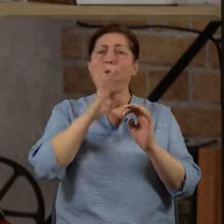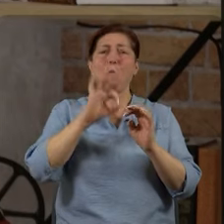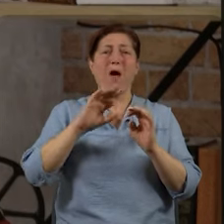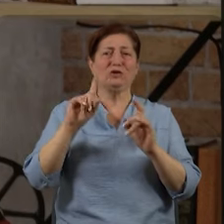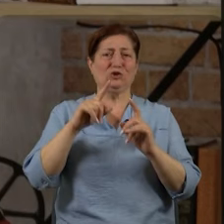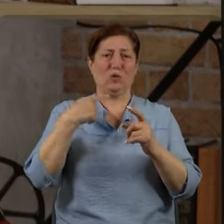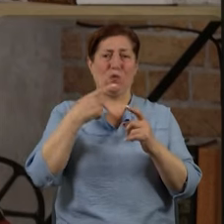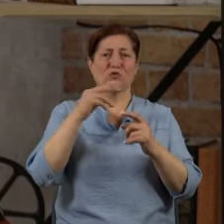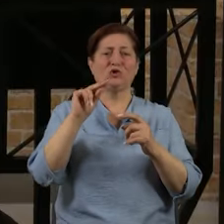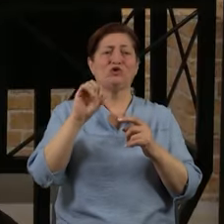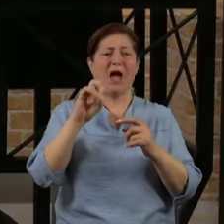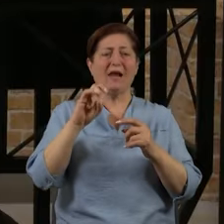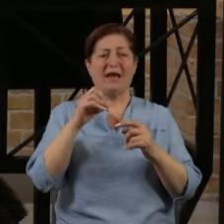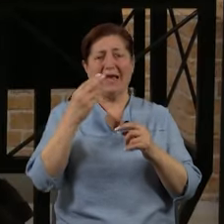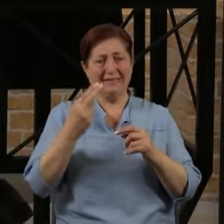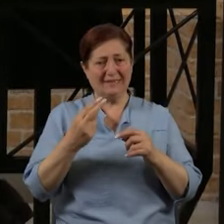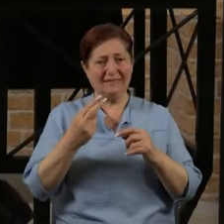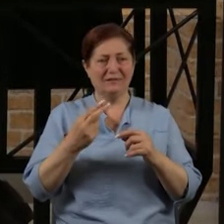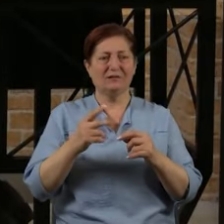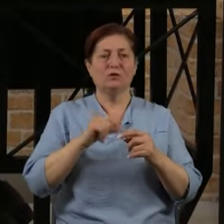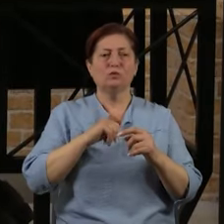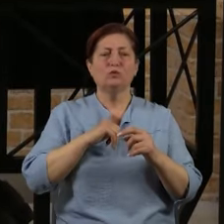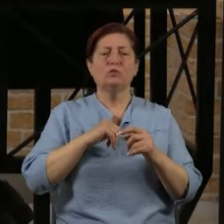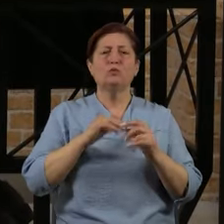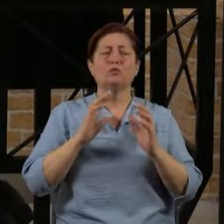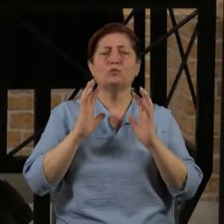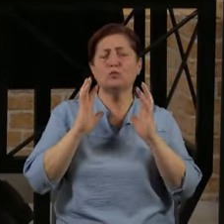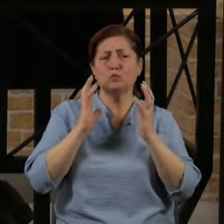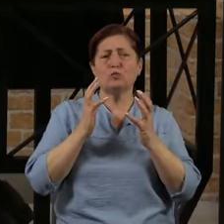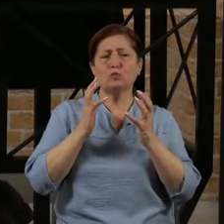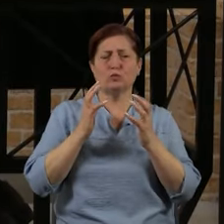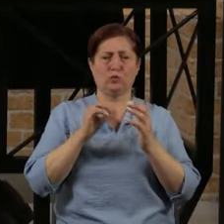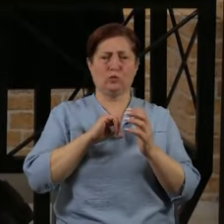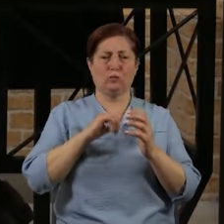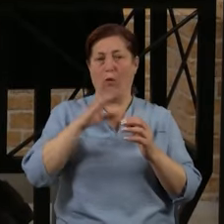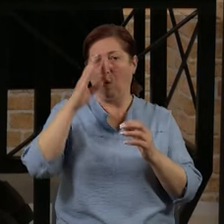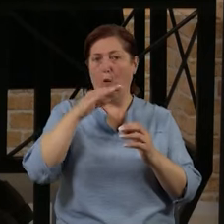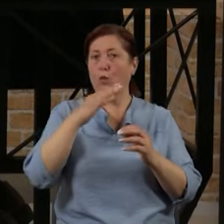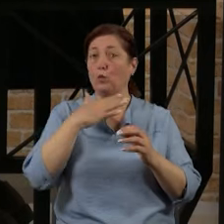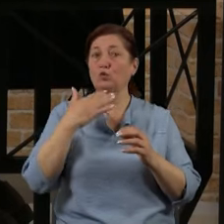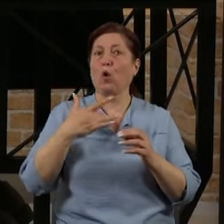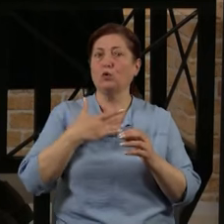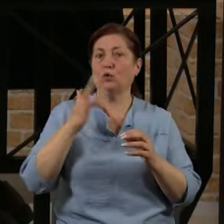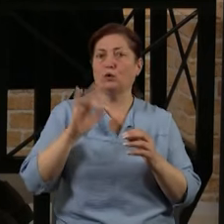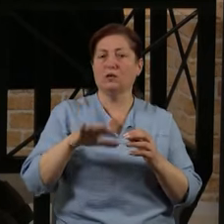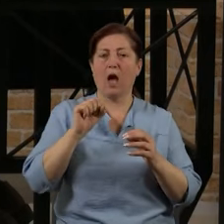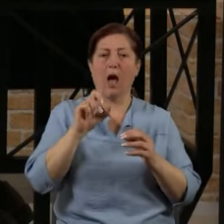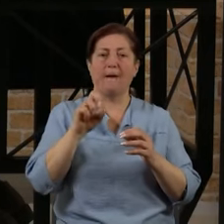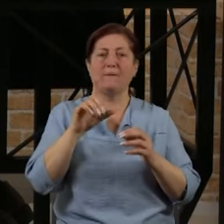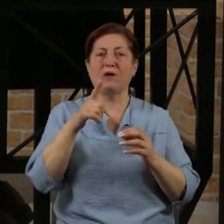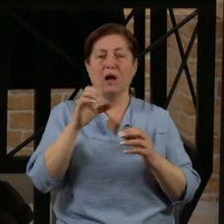մոր մասին ավելի նույն է, բայց մոր մասին, որտեղ ասում է, որտեղպես մայրը, հայրը շատ խիստ էր աբգարաղան, եւ մայրը կարծես